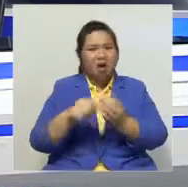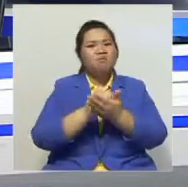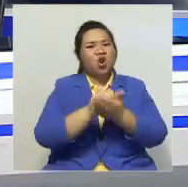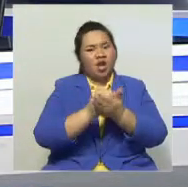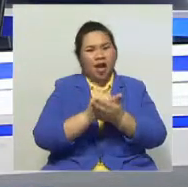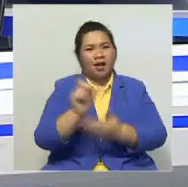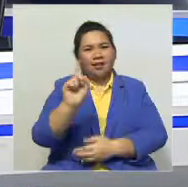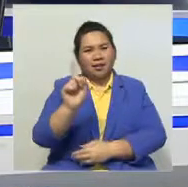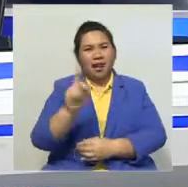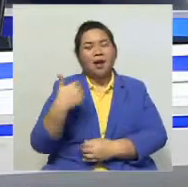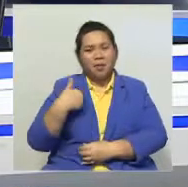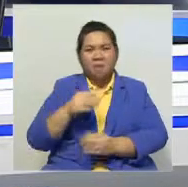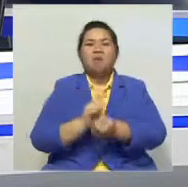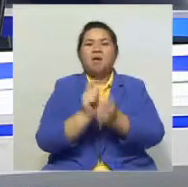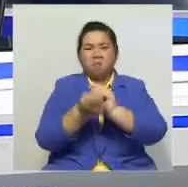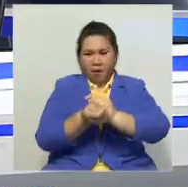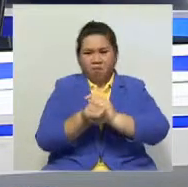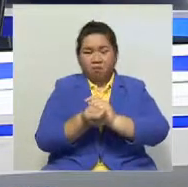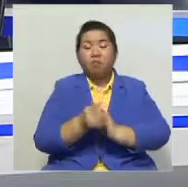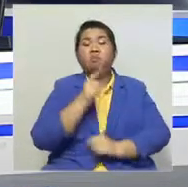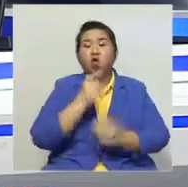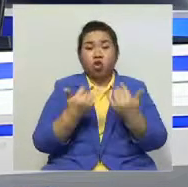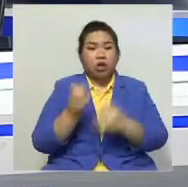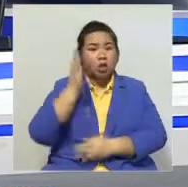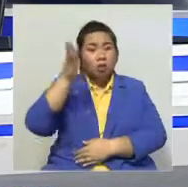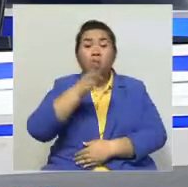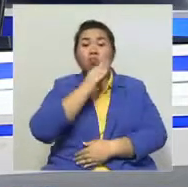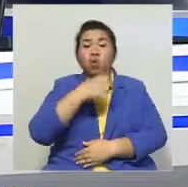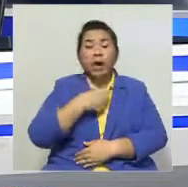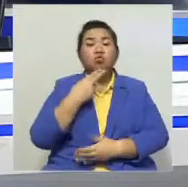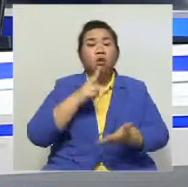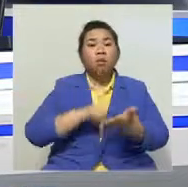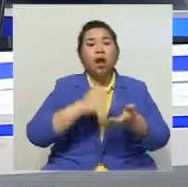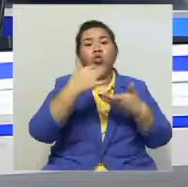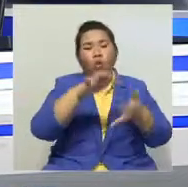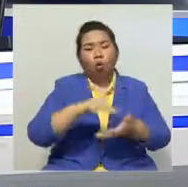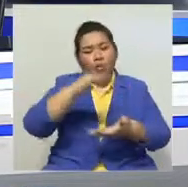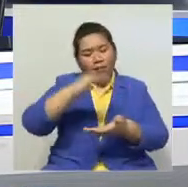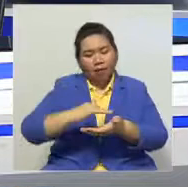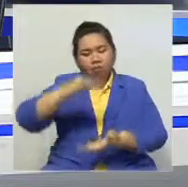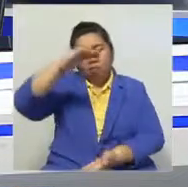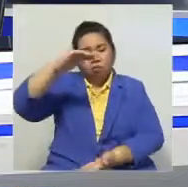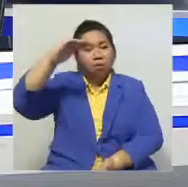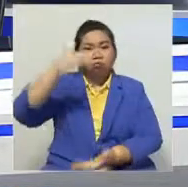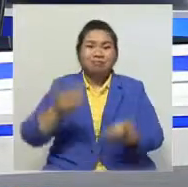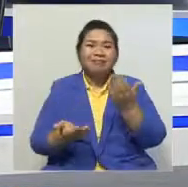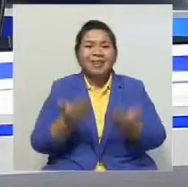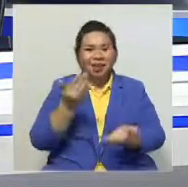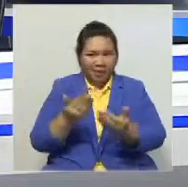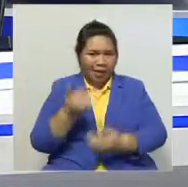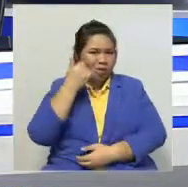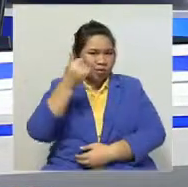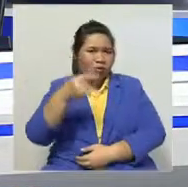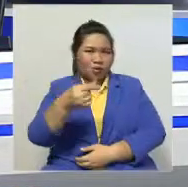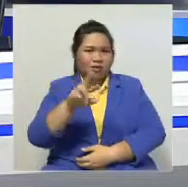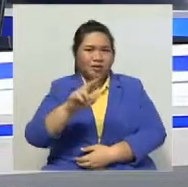การมากยิ่งขึ้นปรับกลยุทธ์นะคะก็คือจากนี้ไปคุณอยากจะส่งของของใหญ่ของเล็กขนาดไหนใช้ Grab